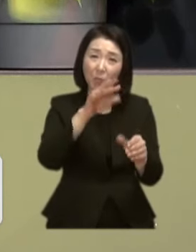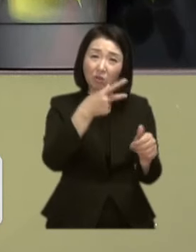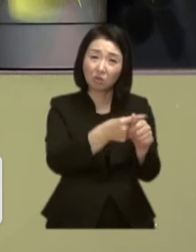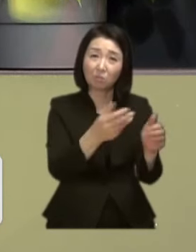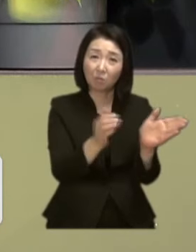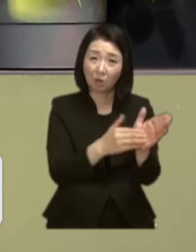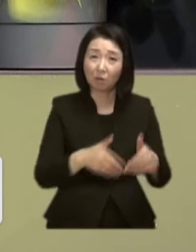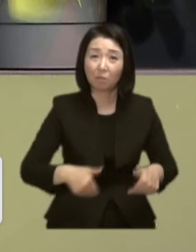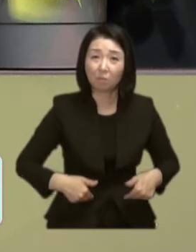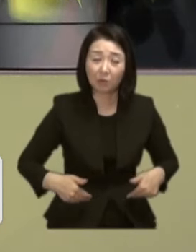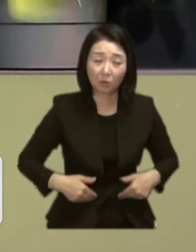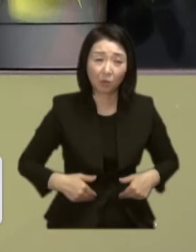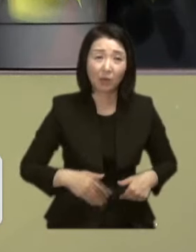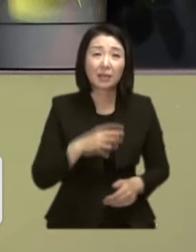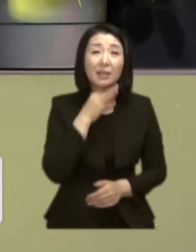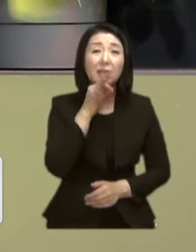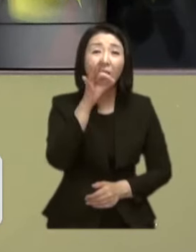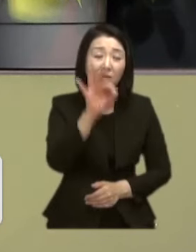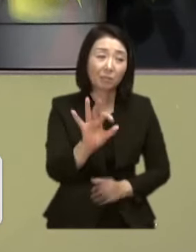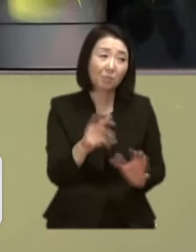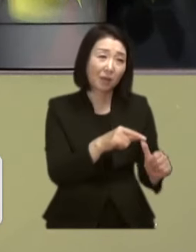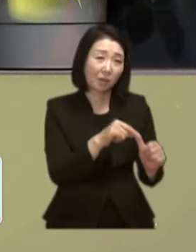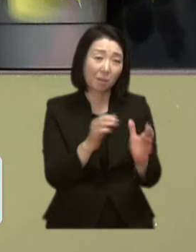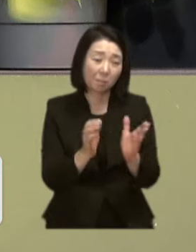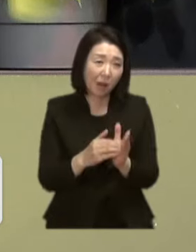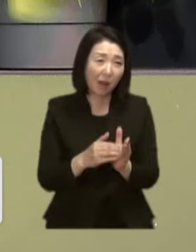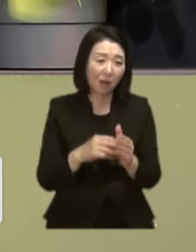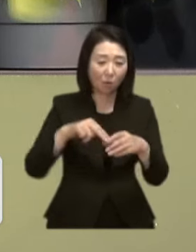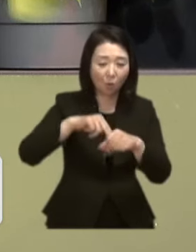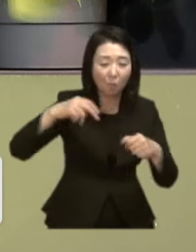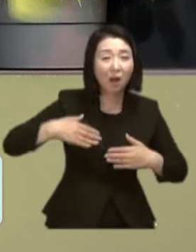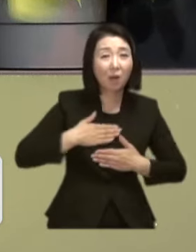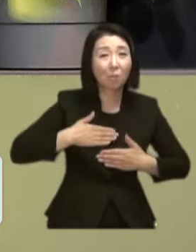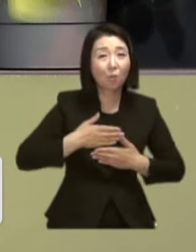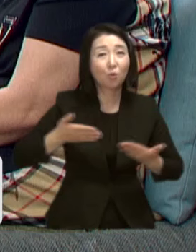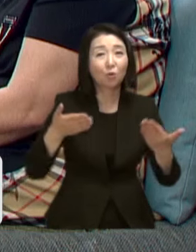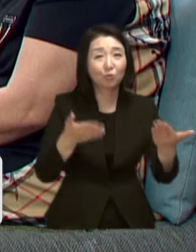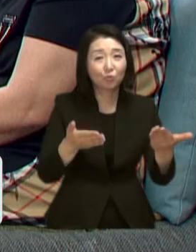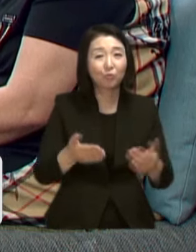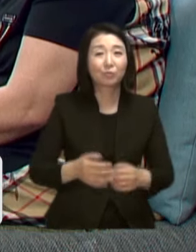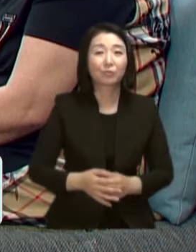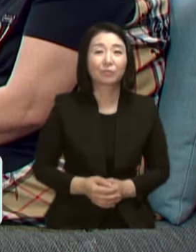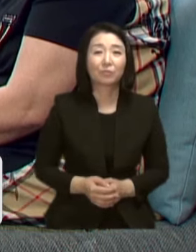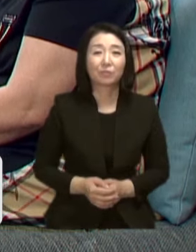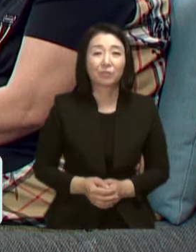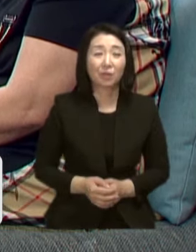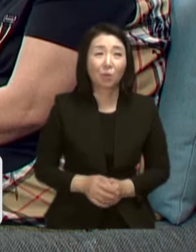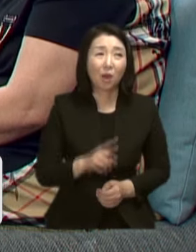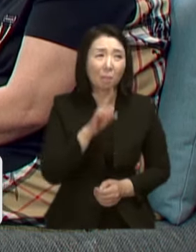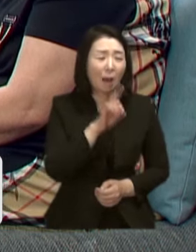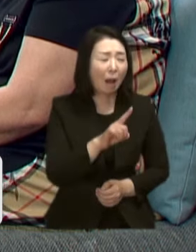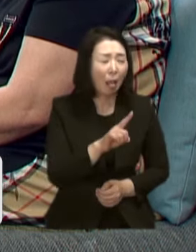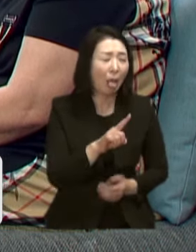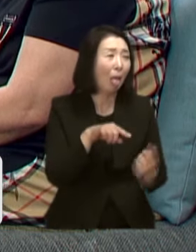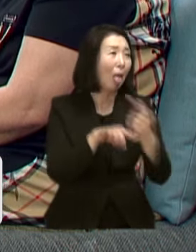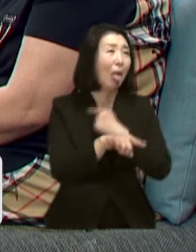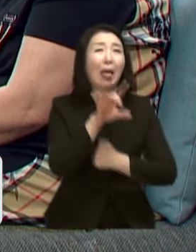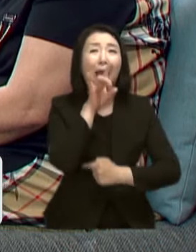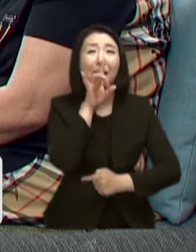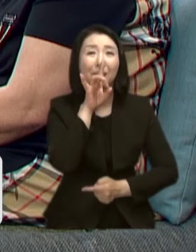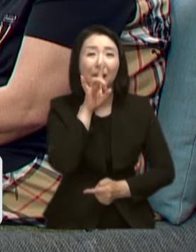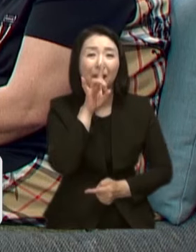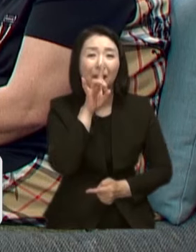아이들 데려와서 벌게벗겨서 뭐 목욕시켜주면서까지 하나님이 하자도 모르죠. 말도 못 알아들어요. 그런 아이들을 데려다